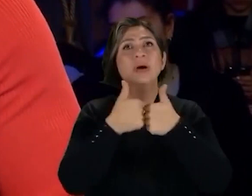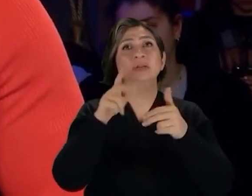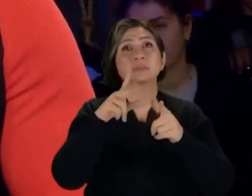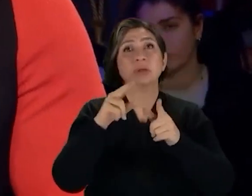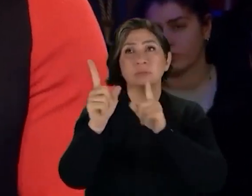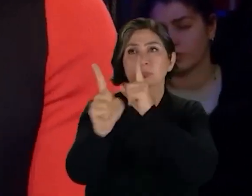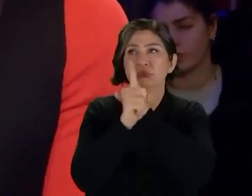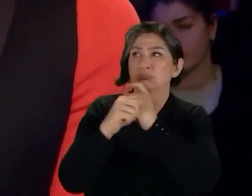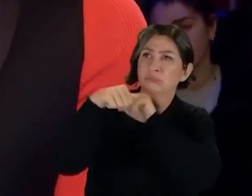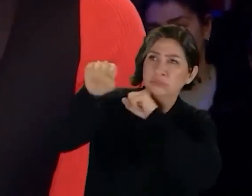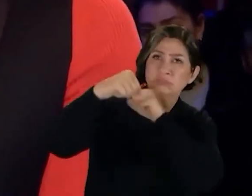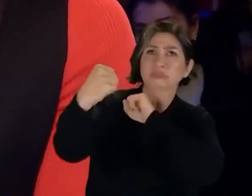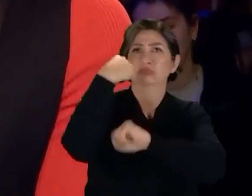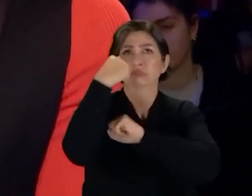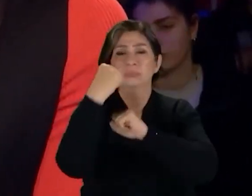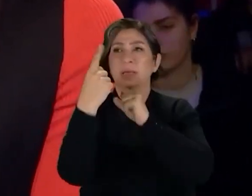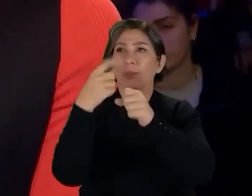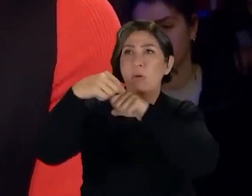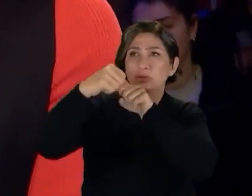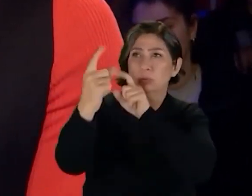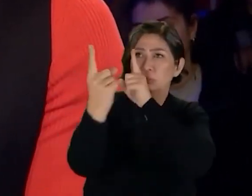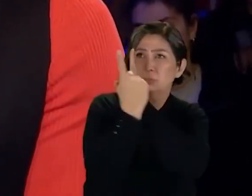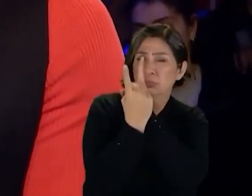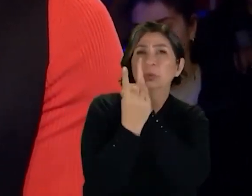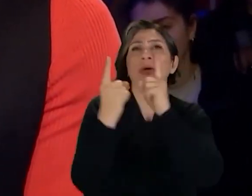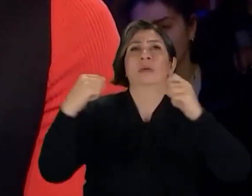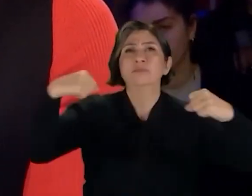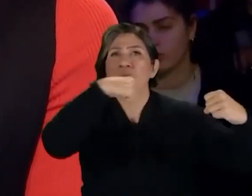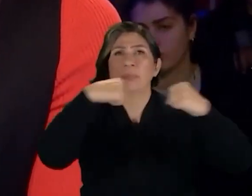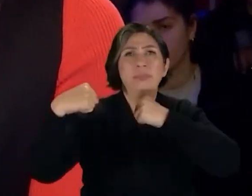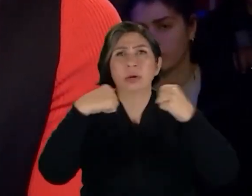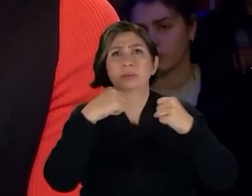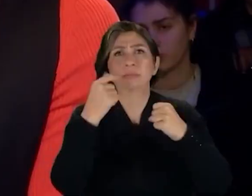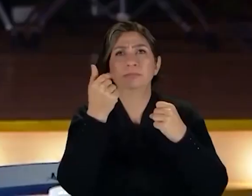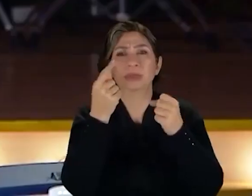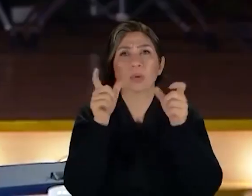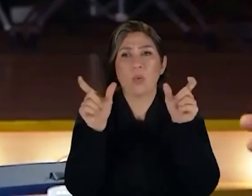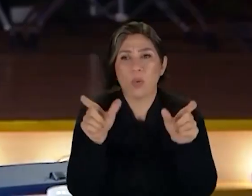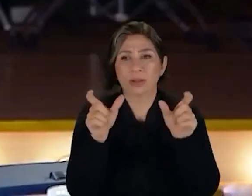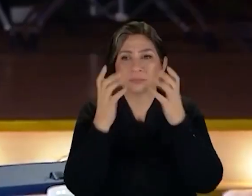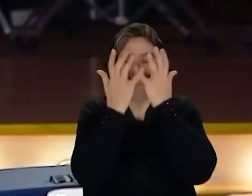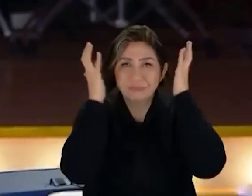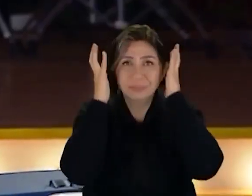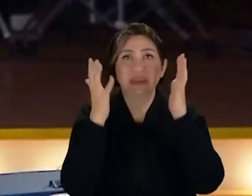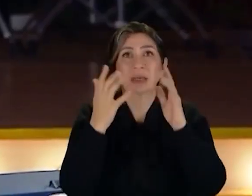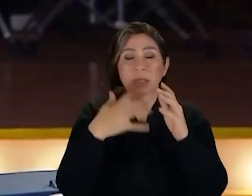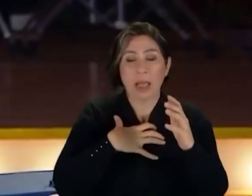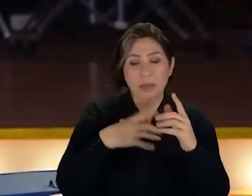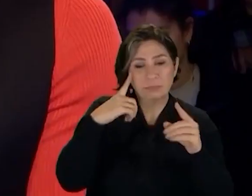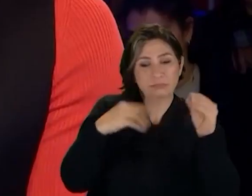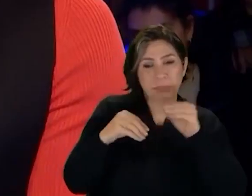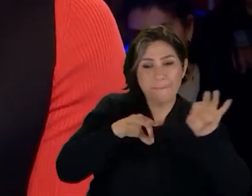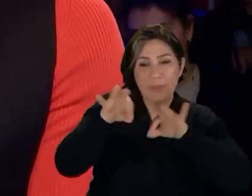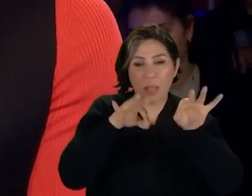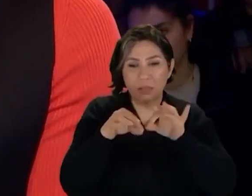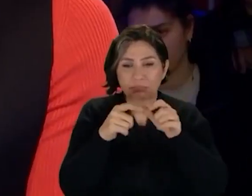gibi Ee Aslında iki boksör birbiriyle biraz daha korunaklı ortamlarda dövüşüyorlar ve taktik geliştiriyorlar